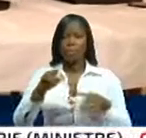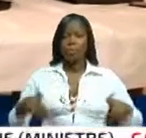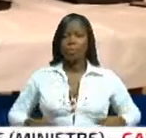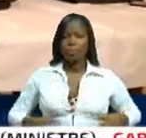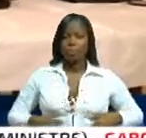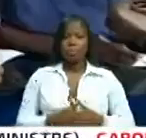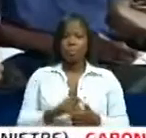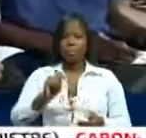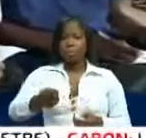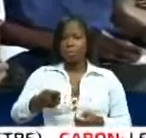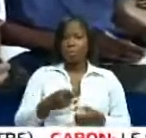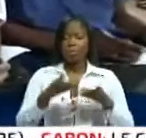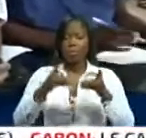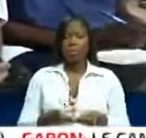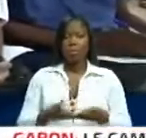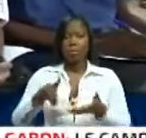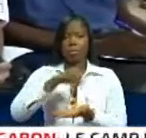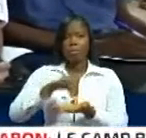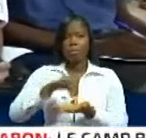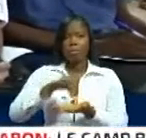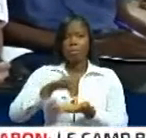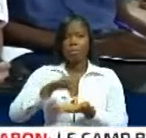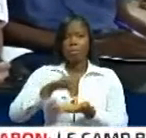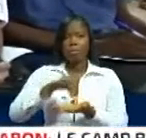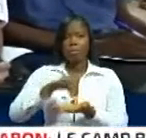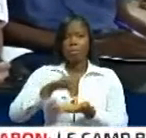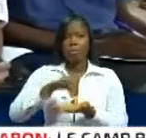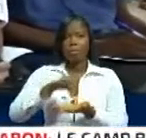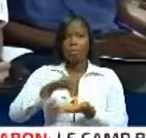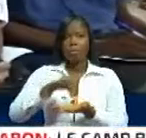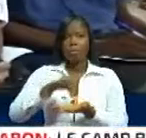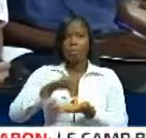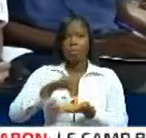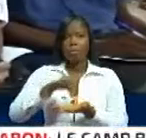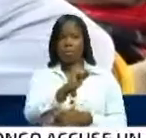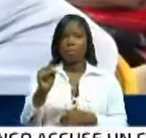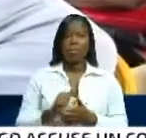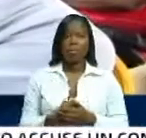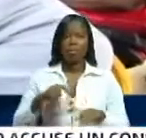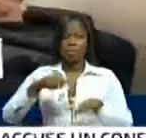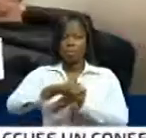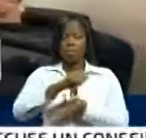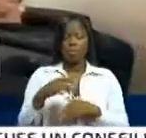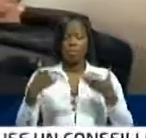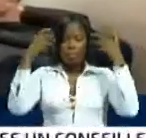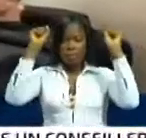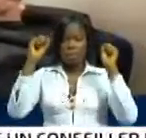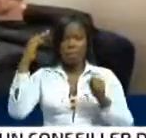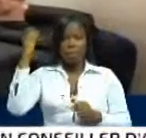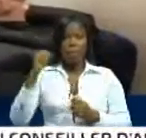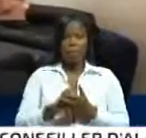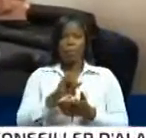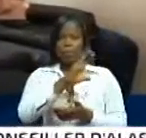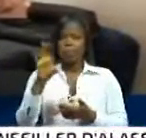témoin disposons de diplômes dans différentes filières ils se sont trahis par le président macky sall qui avait promis s'ils sont 1000 emplois